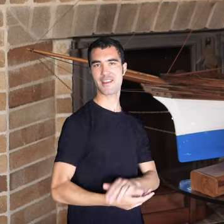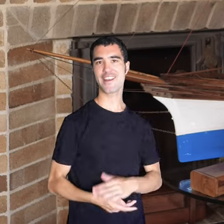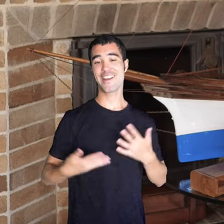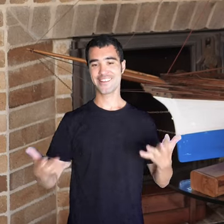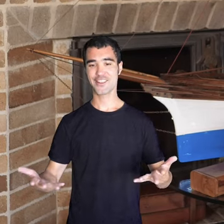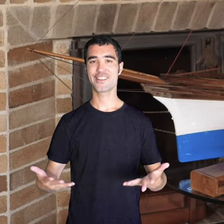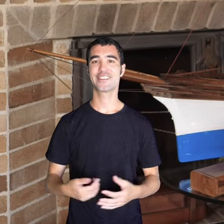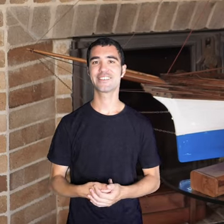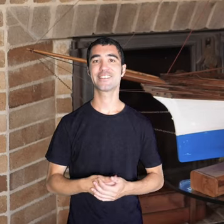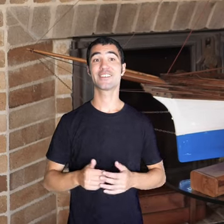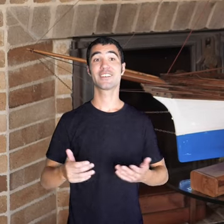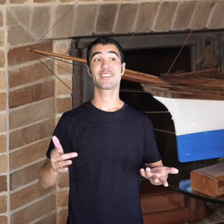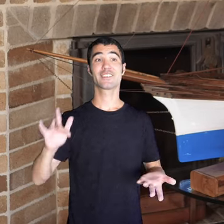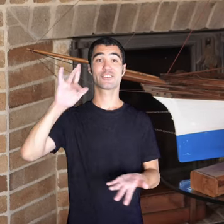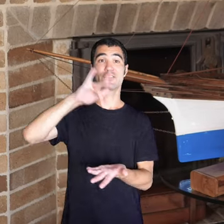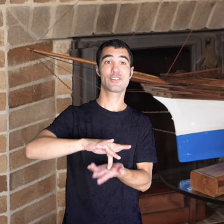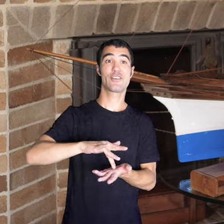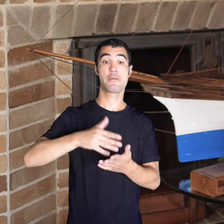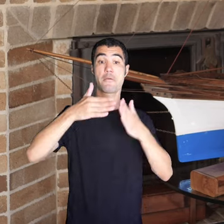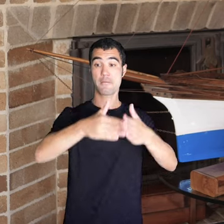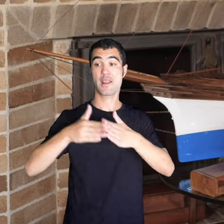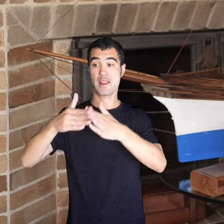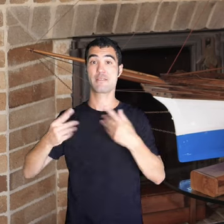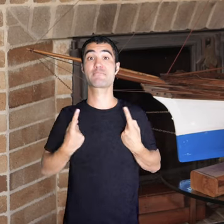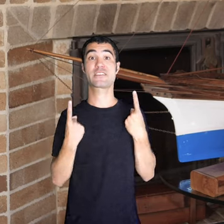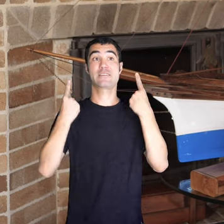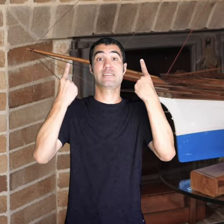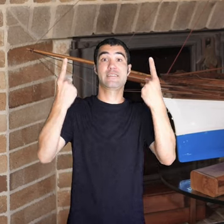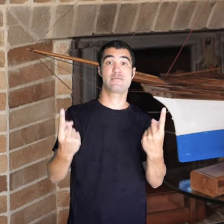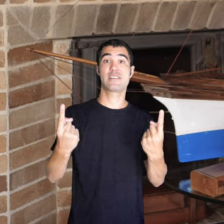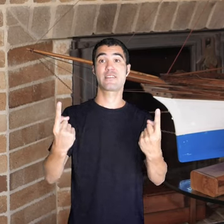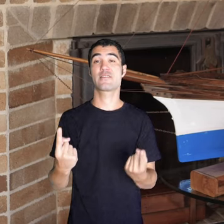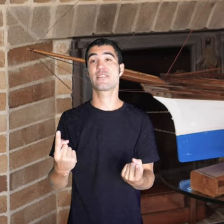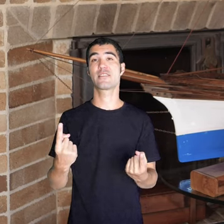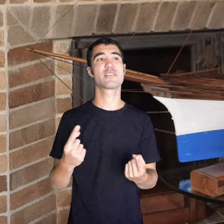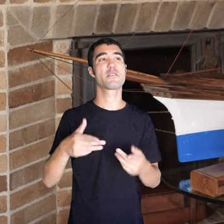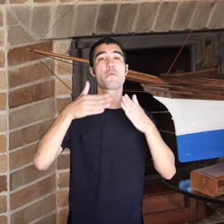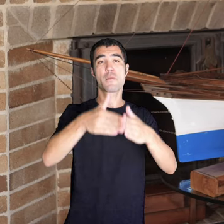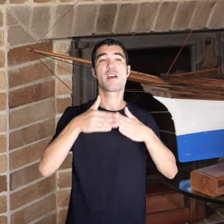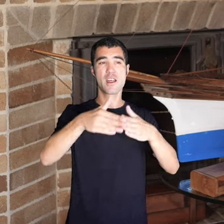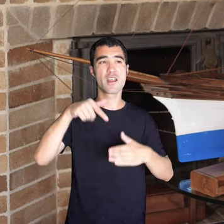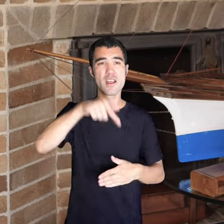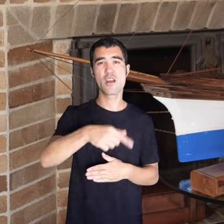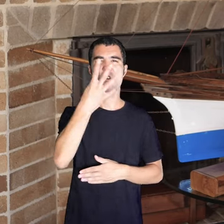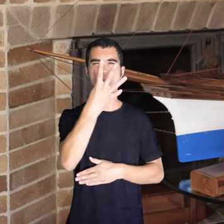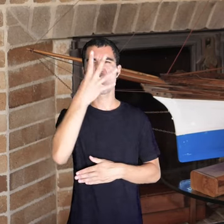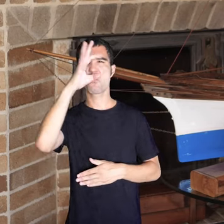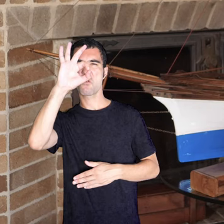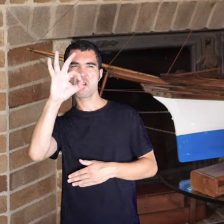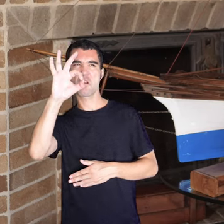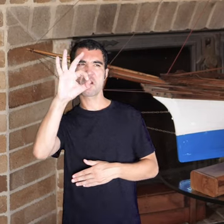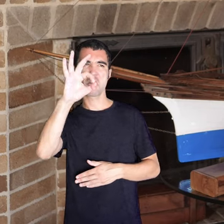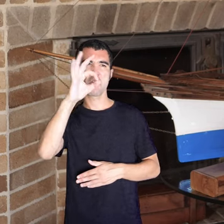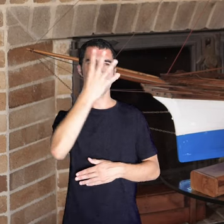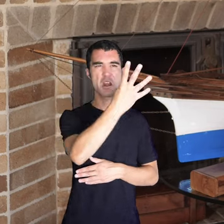I bueno, els primers barcos, que va ser un barco de